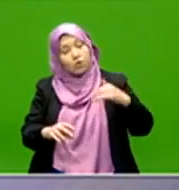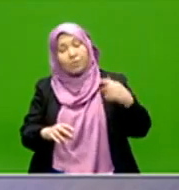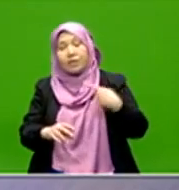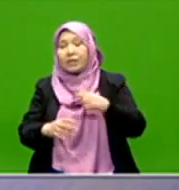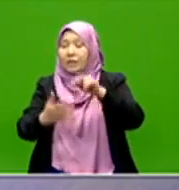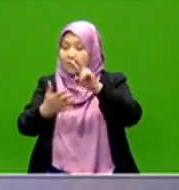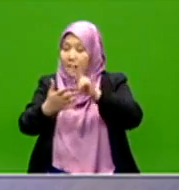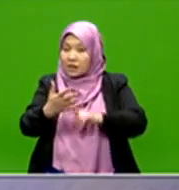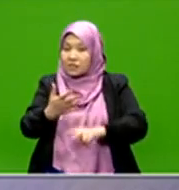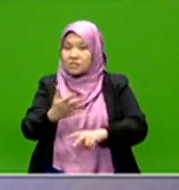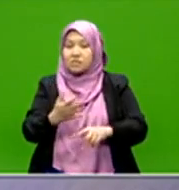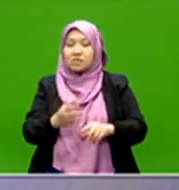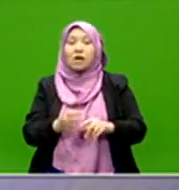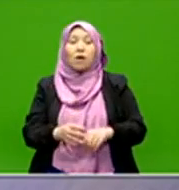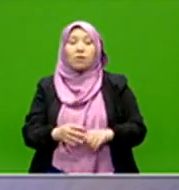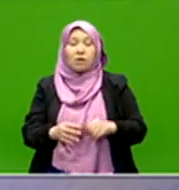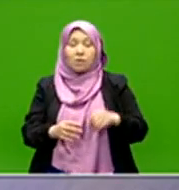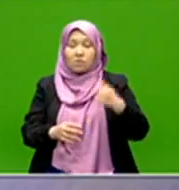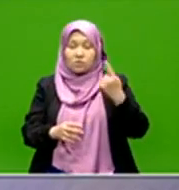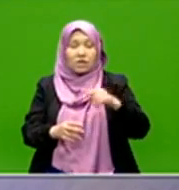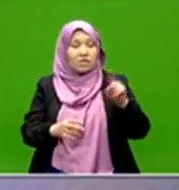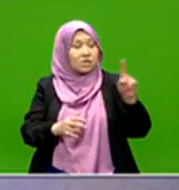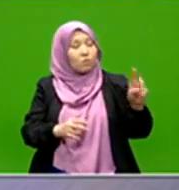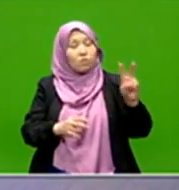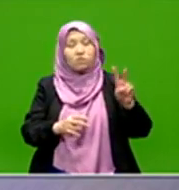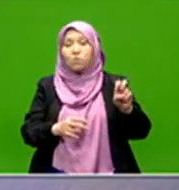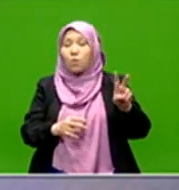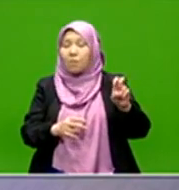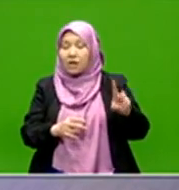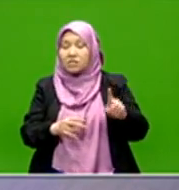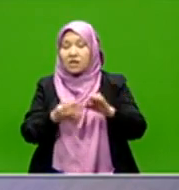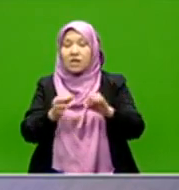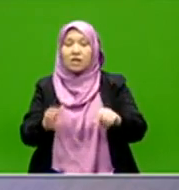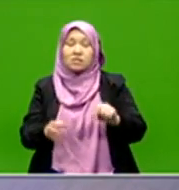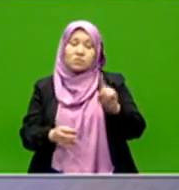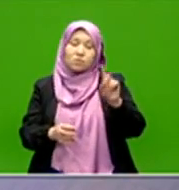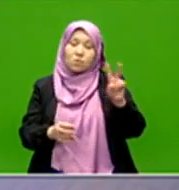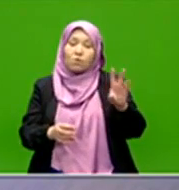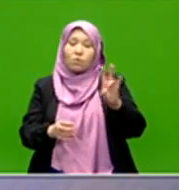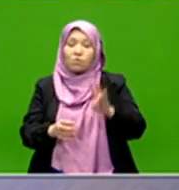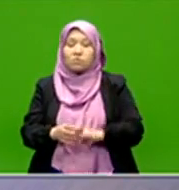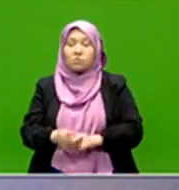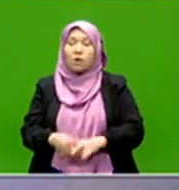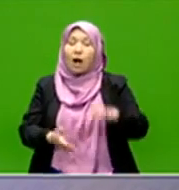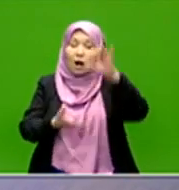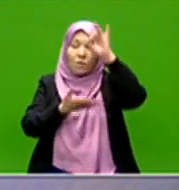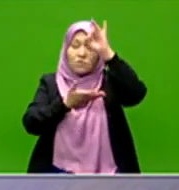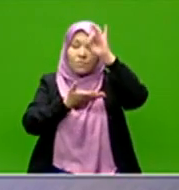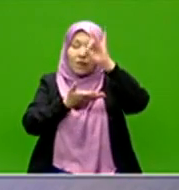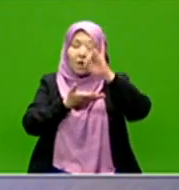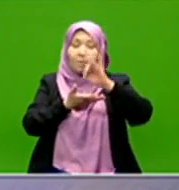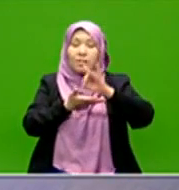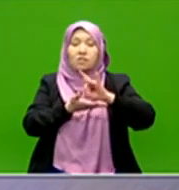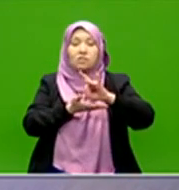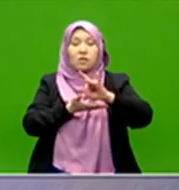halaman 112, ayat 27. A'udzubillahi